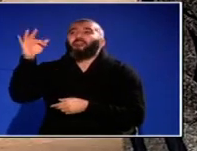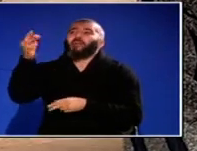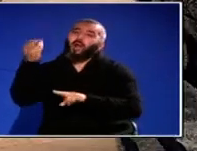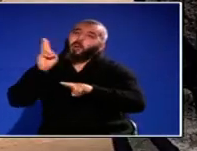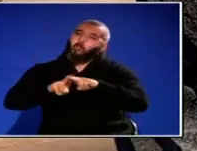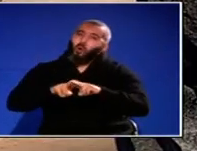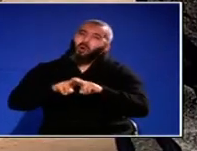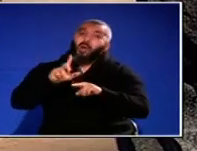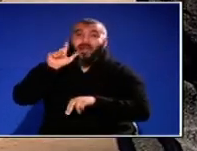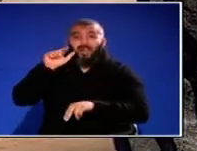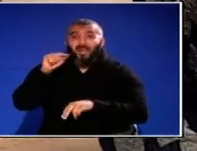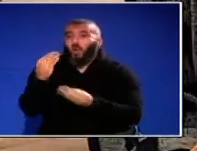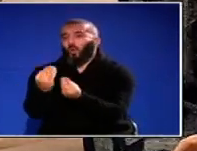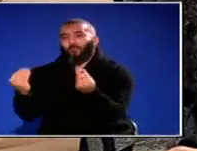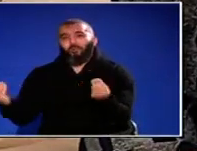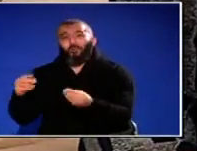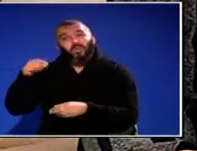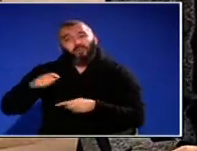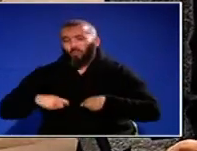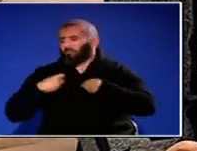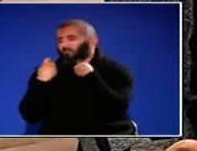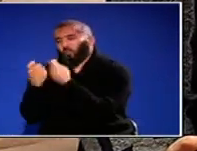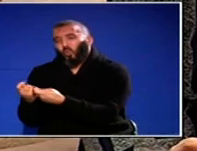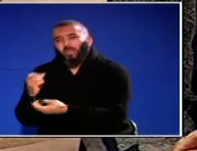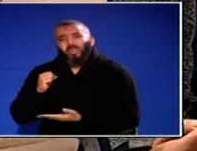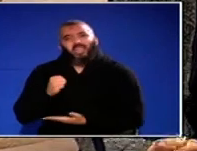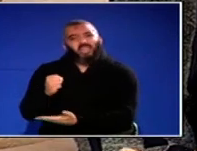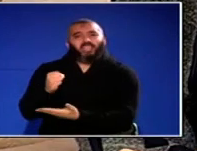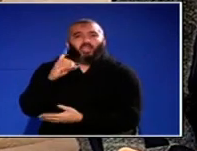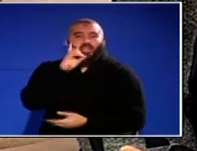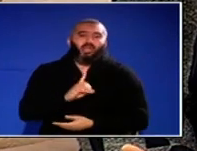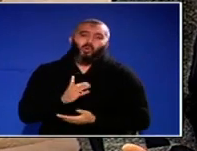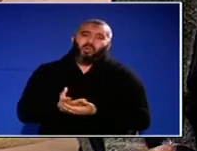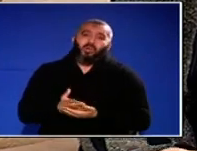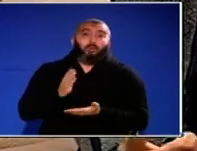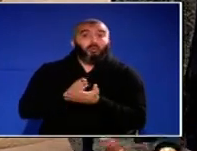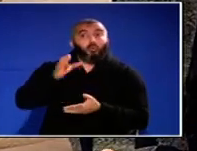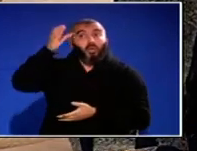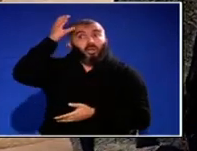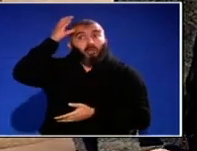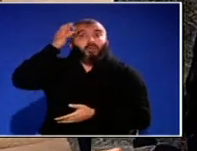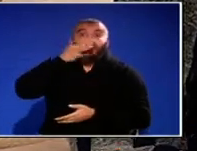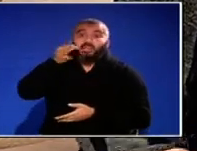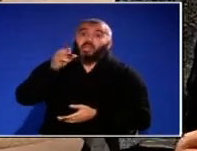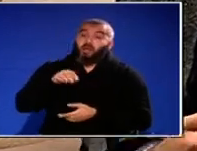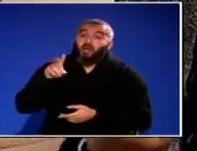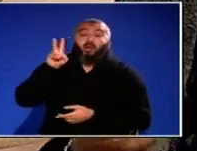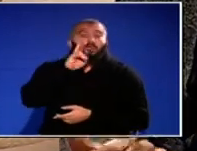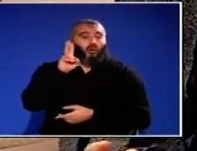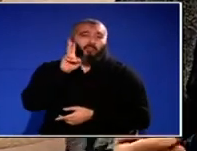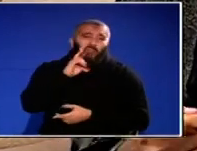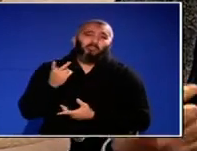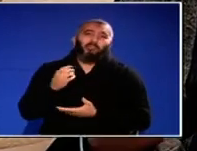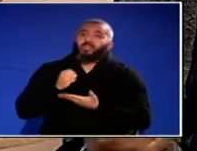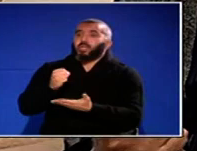حنيتوا فيهم ما عطيتهم. فجاء العلماء لماذا؟ لأنك تولي في أمور تاع المال تولي الأمور صعبة، تولي مشرحات، تولي واحد ما